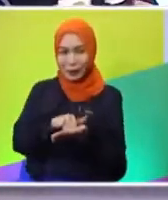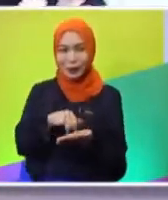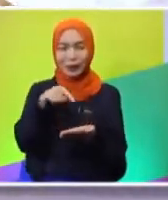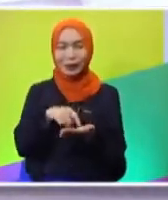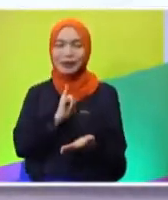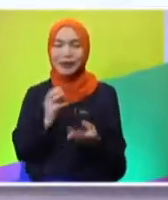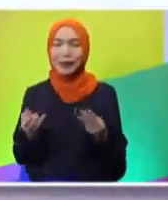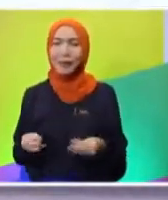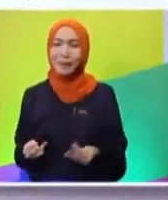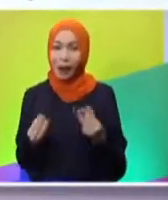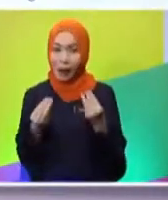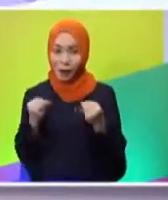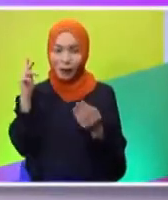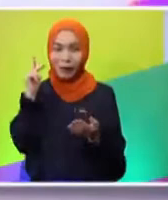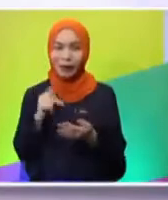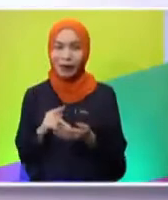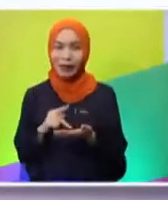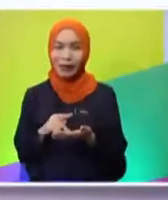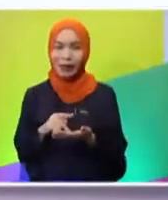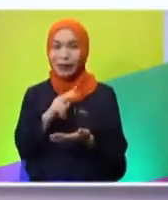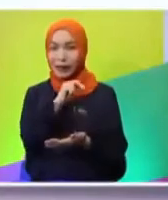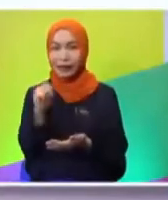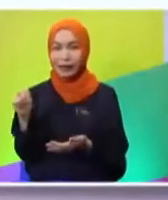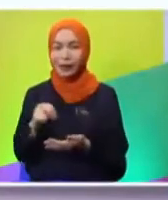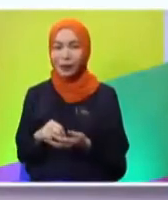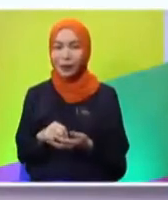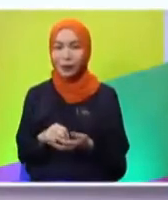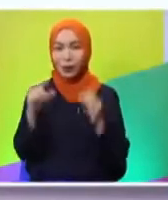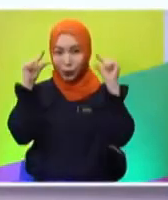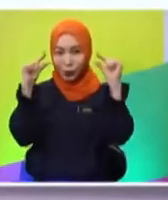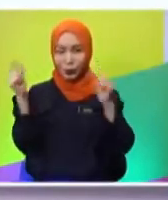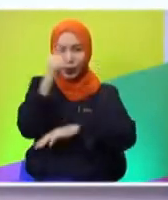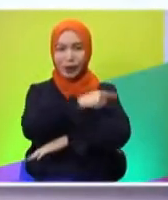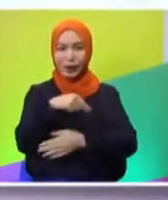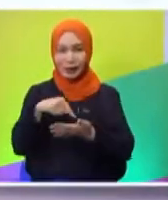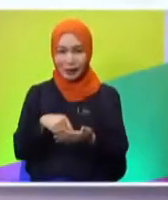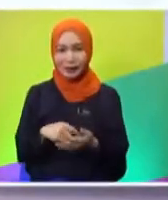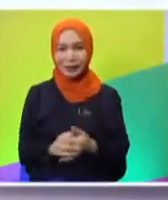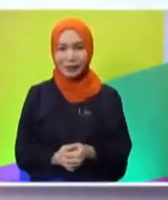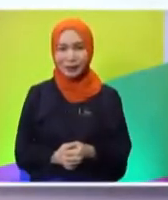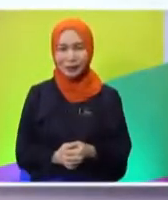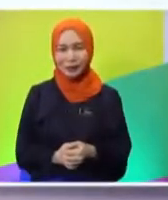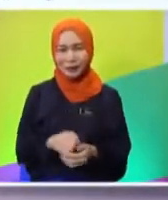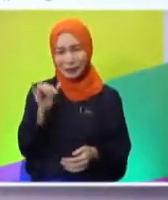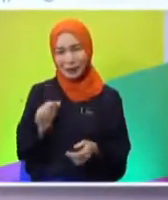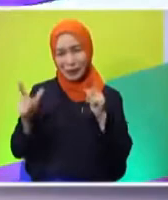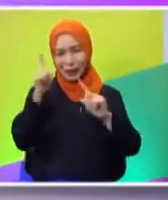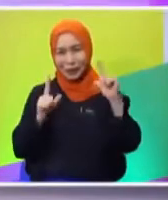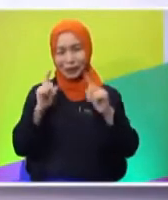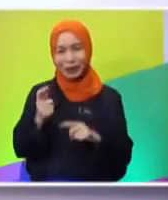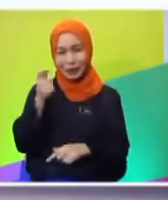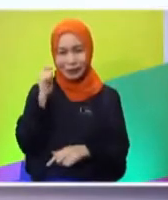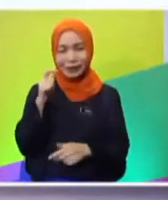dia enak perkenalkan guru penyampai kita untuk hari ini yang pada pelaku sebesar tadi itu oke Ini